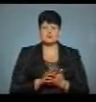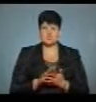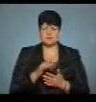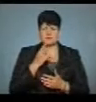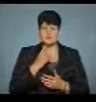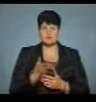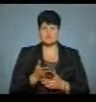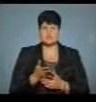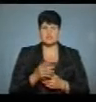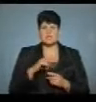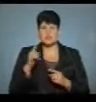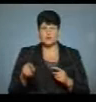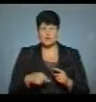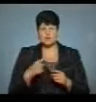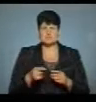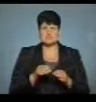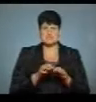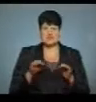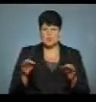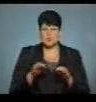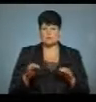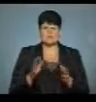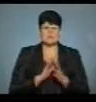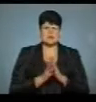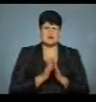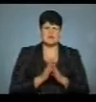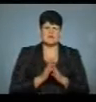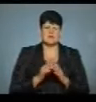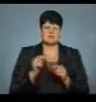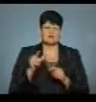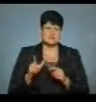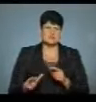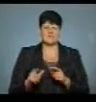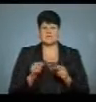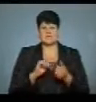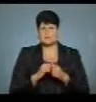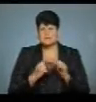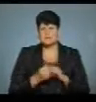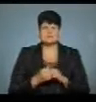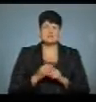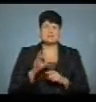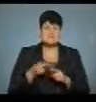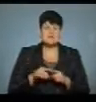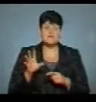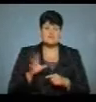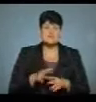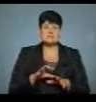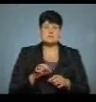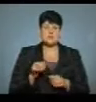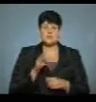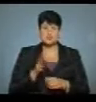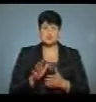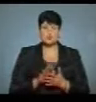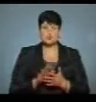є і колесо від ровера, і дроти, і та трава, і патики, і бутилки, і камінці. Ото забирає час.